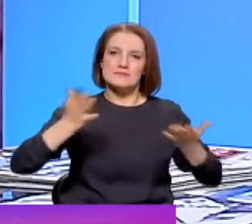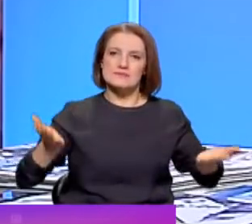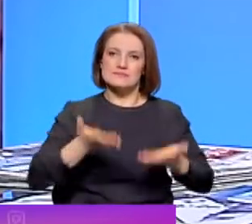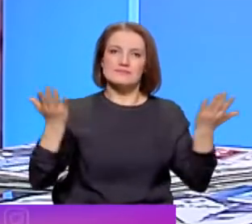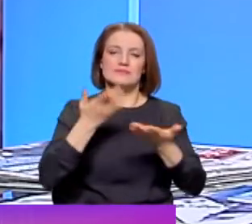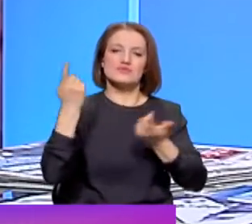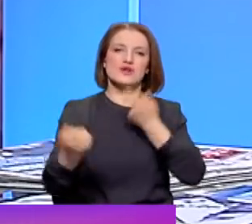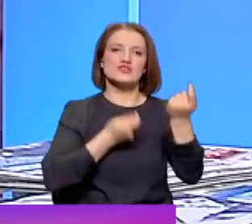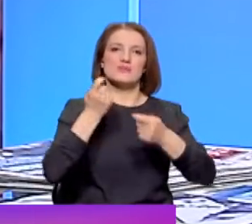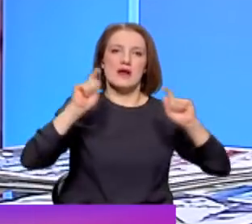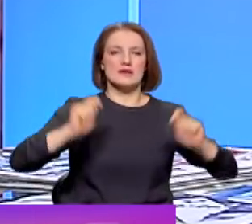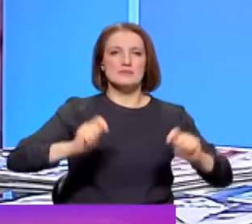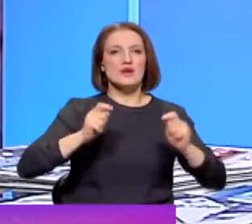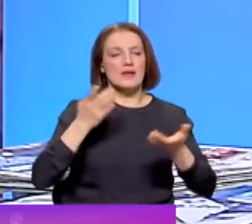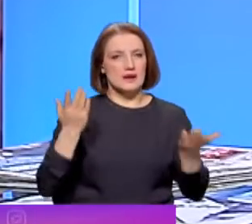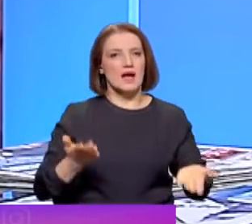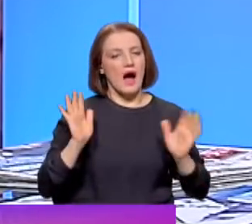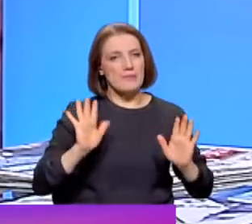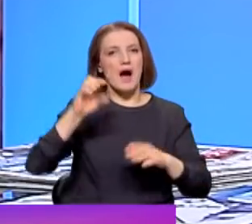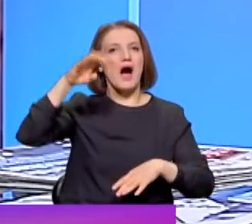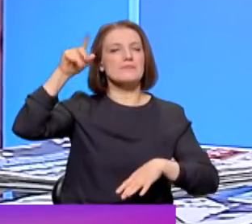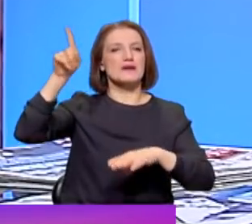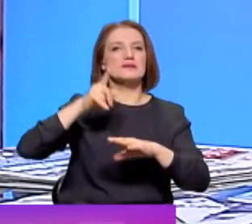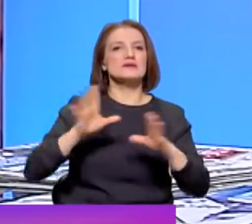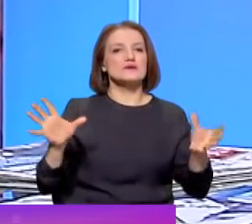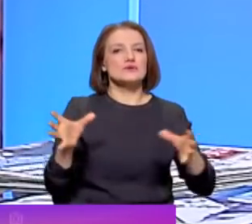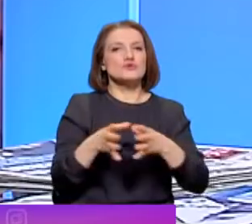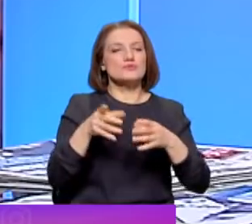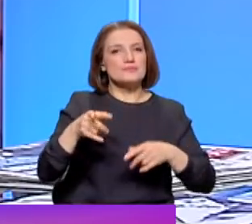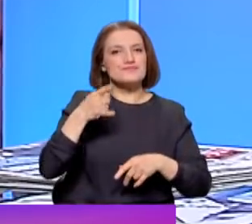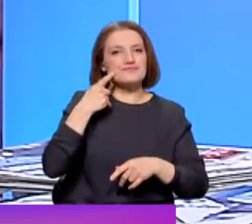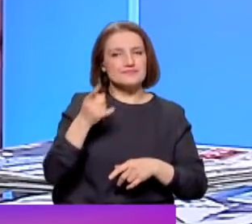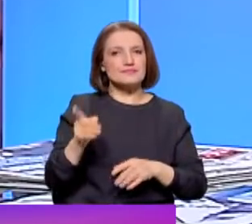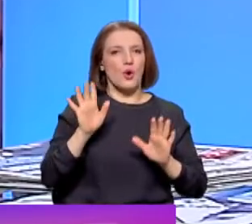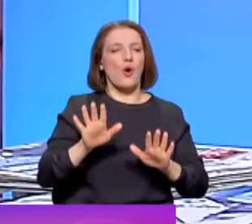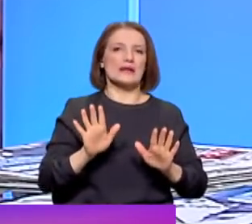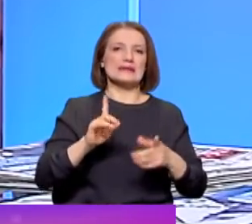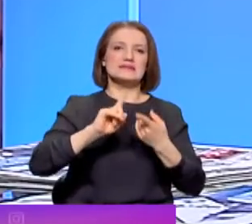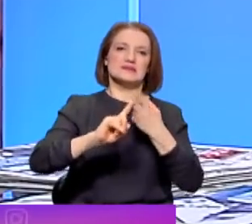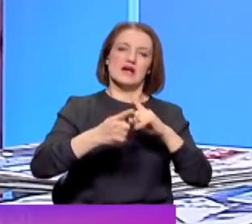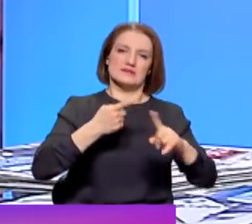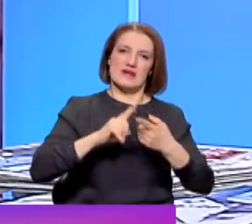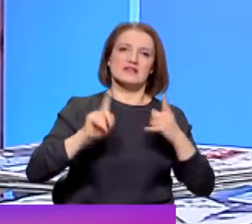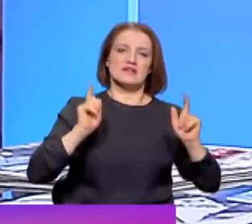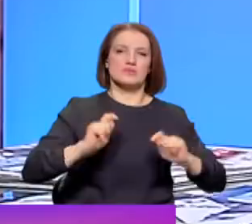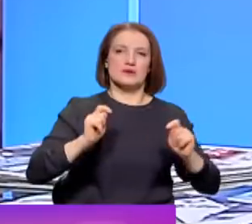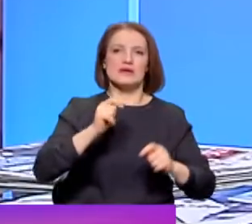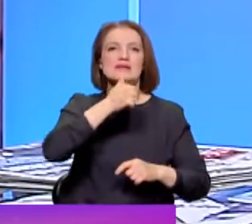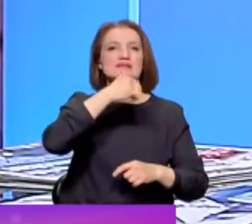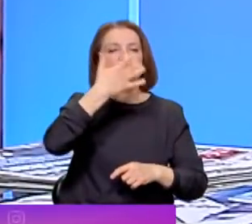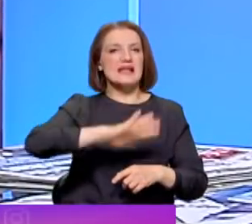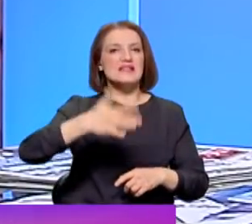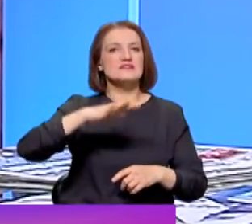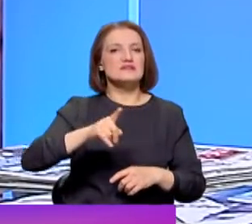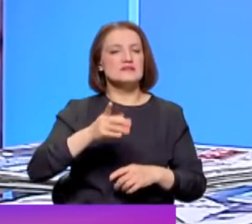adına çalışmalar yapacaklar da manyak Parti teşkilatları ile karşılaşınca yine orada siyaset yapılıyor deniz dalgalı